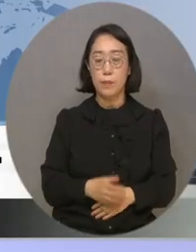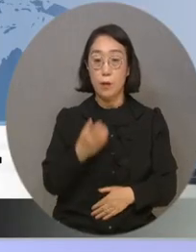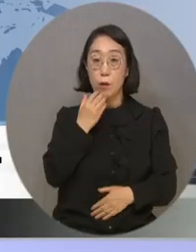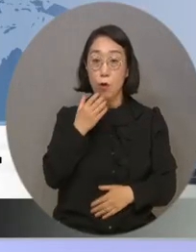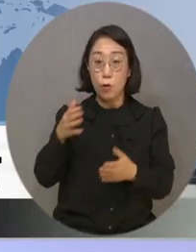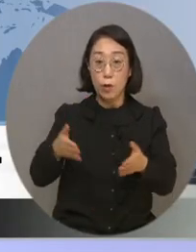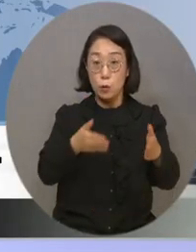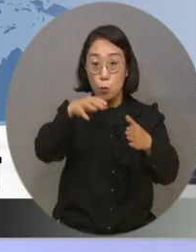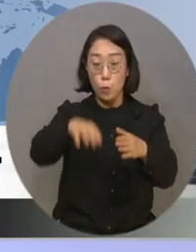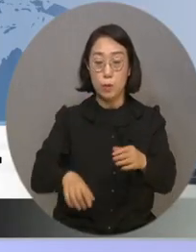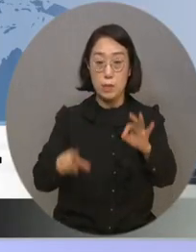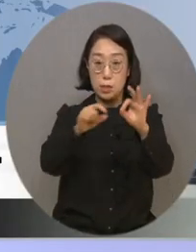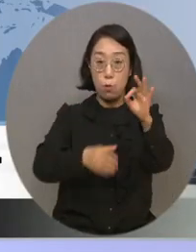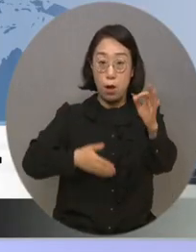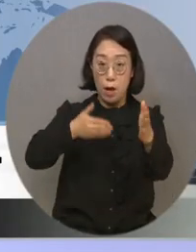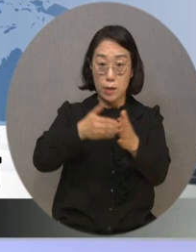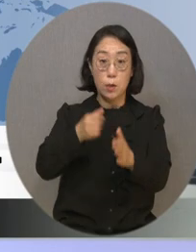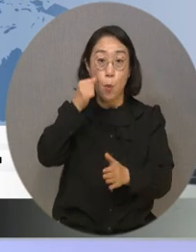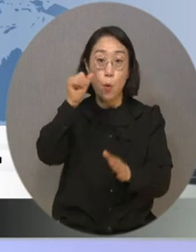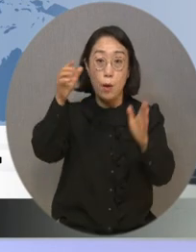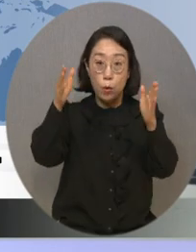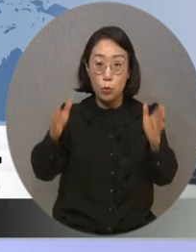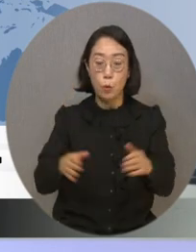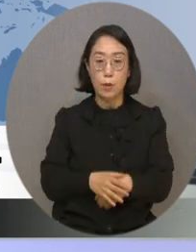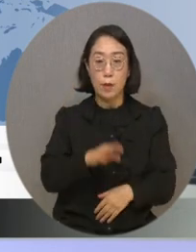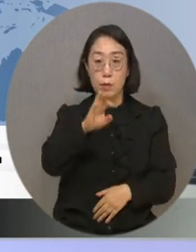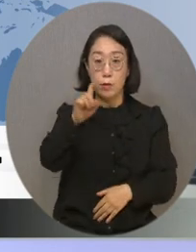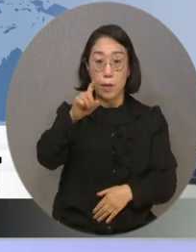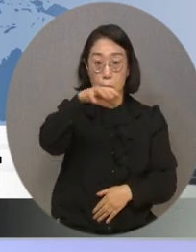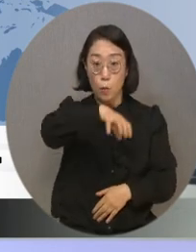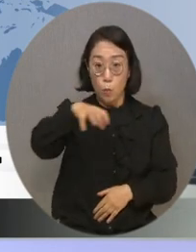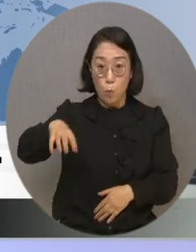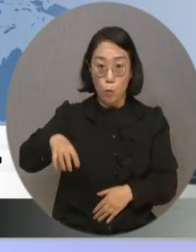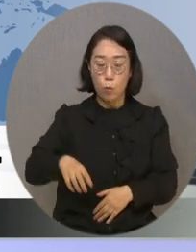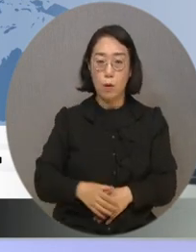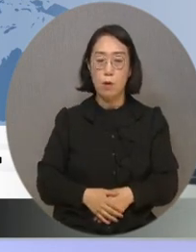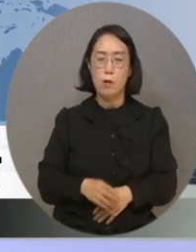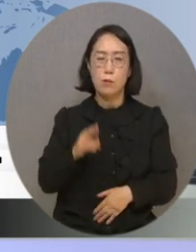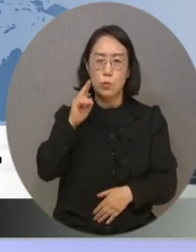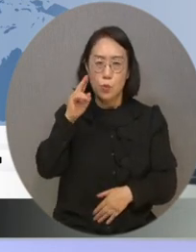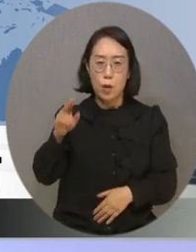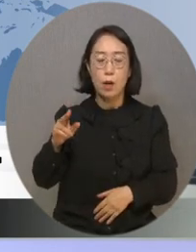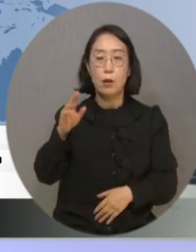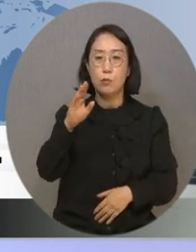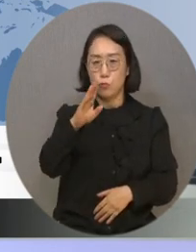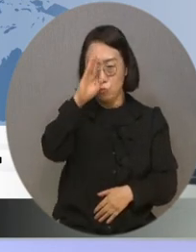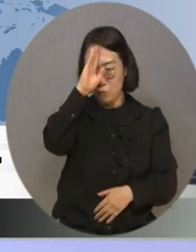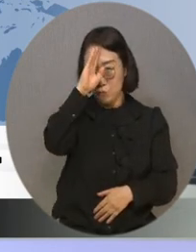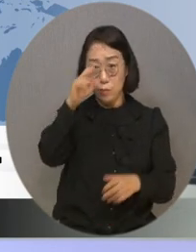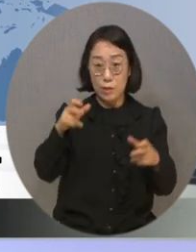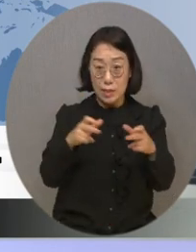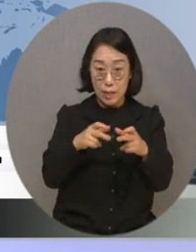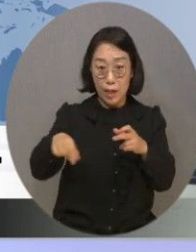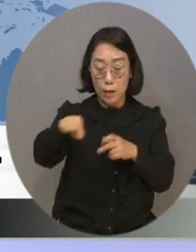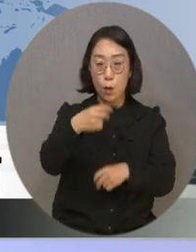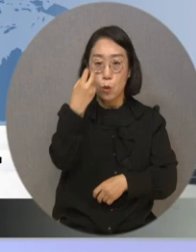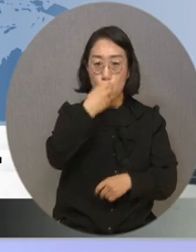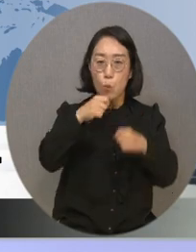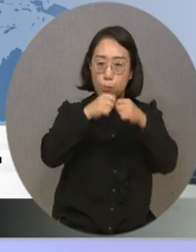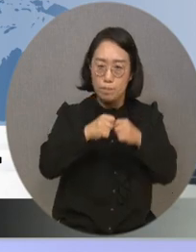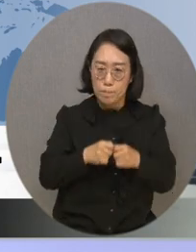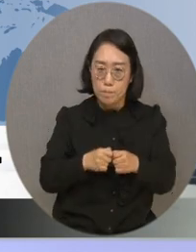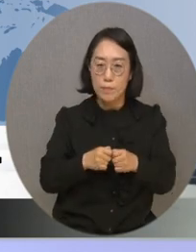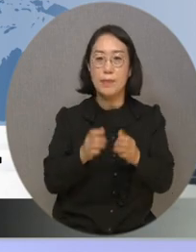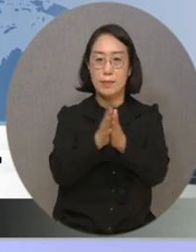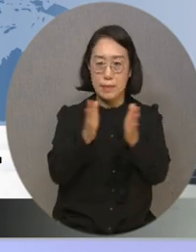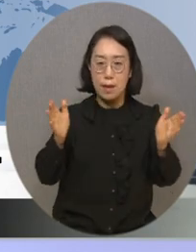경기도가 오는 10월까지 5개월간 31개 시군 최중증 발달장애인 1,500명에 대한 돌봄 실태조사를